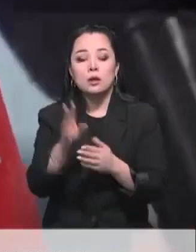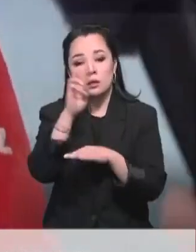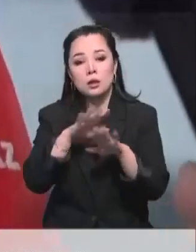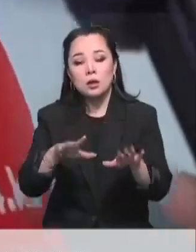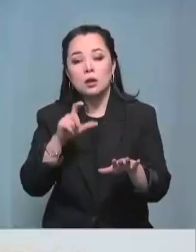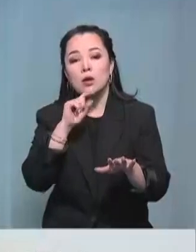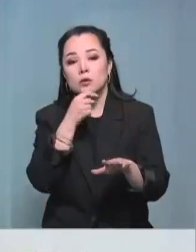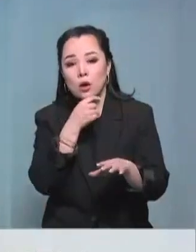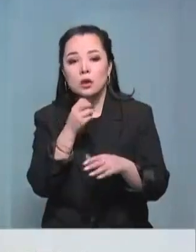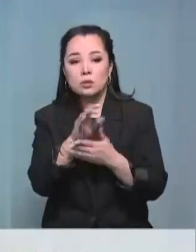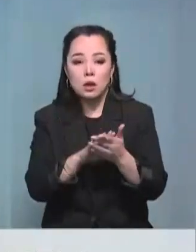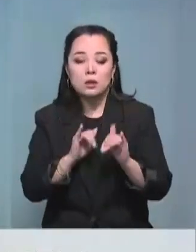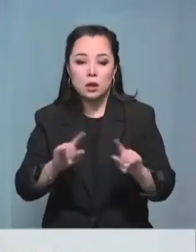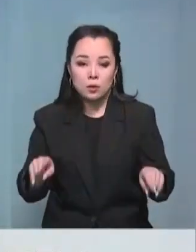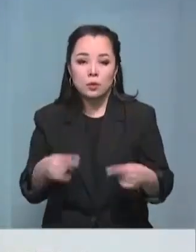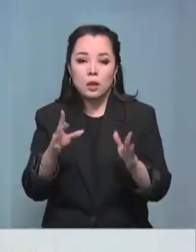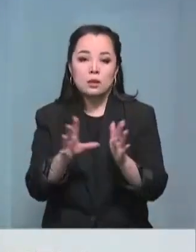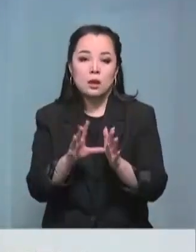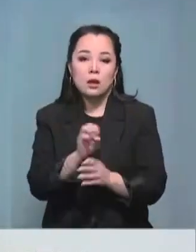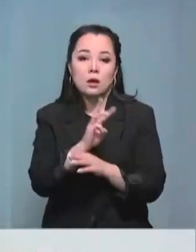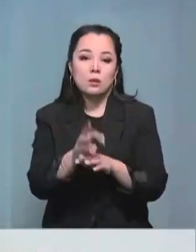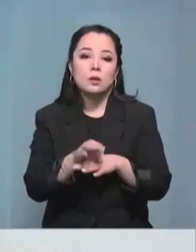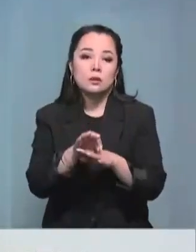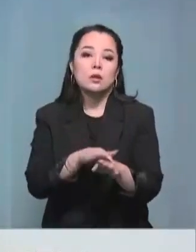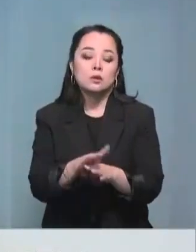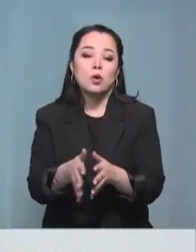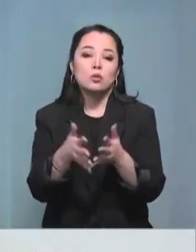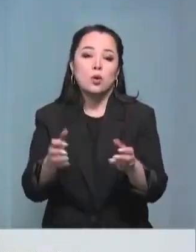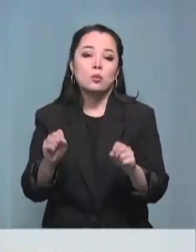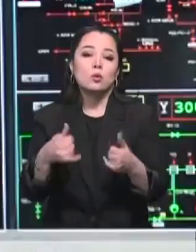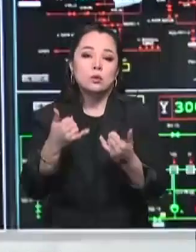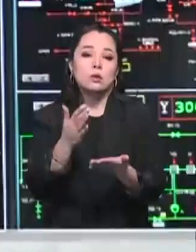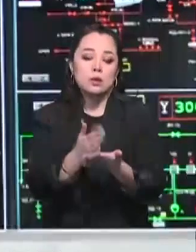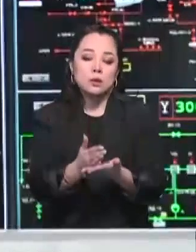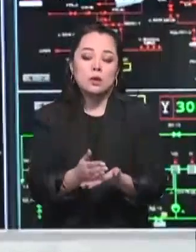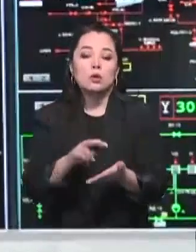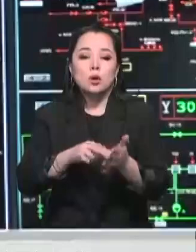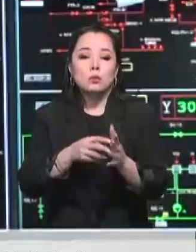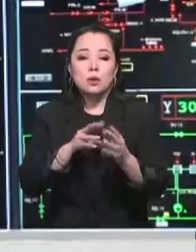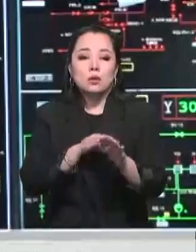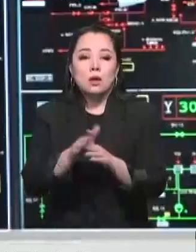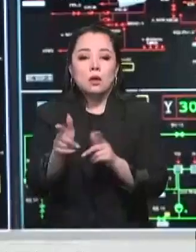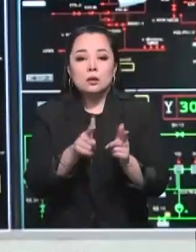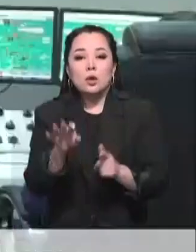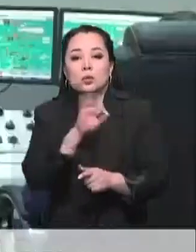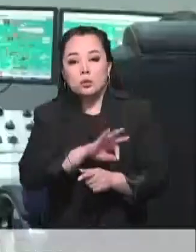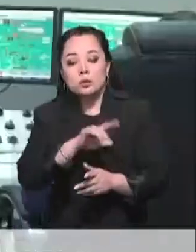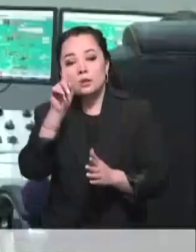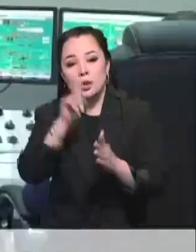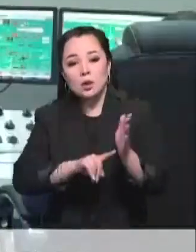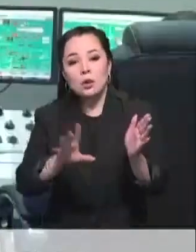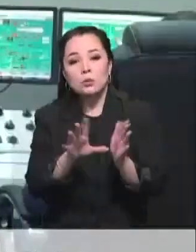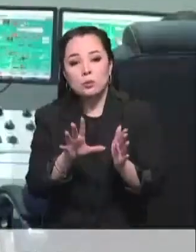еліміздің экономикасын ары қарай дамуға, электроэнергиямен қамтамасыз етуге үлкен мүмкіндік береді. Жобаны іске асыру тұтынушыларды сенімді